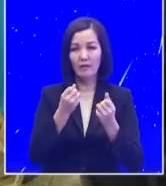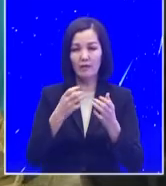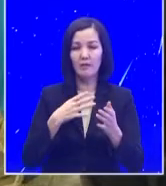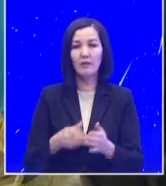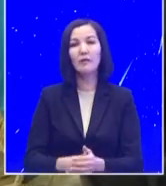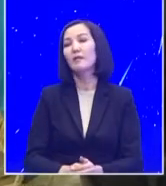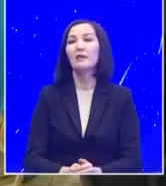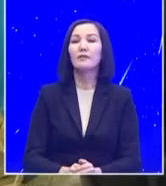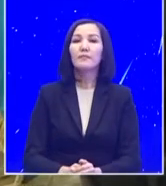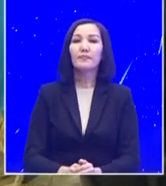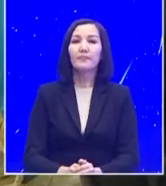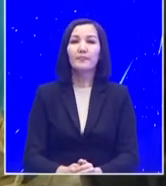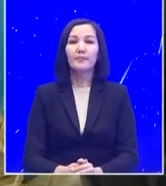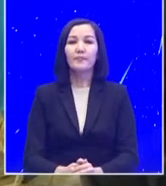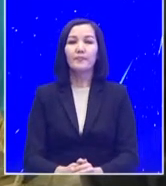Жүнкешев, Жетісу арнасы.